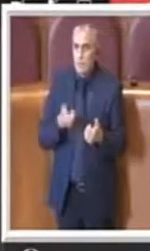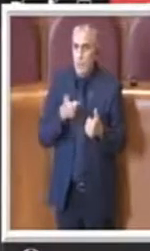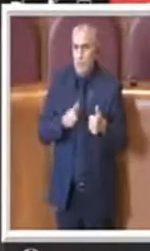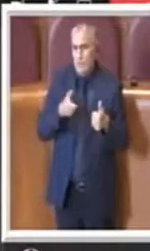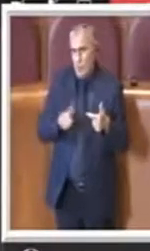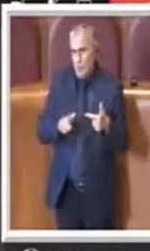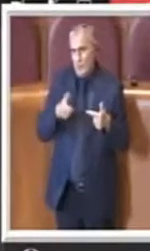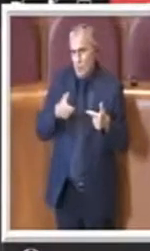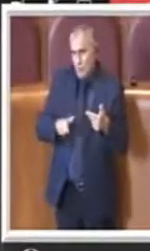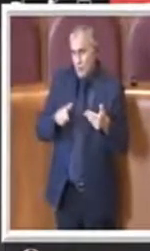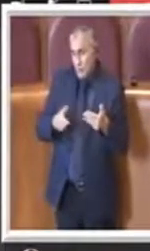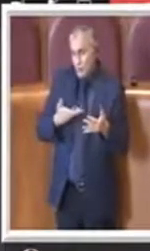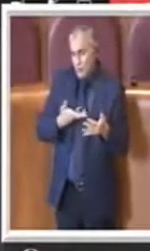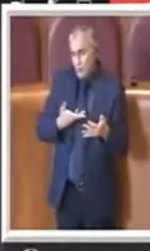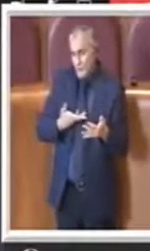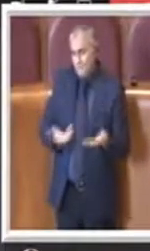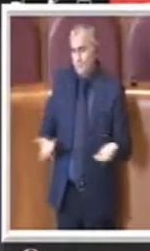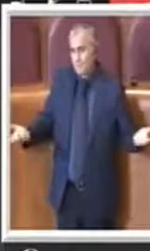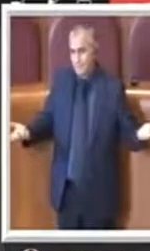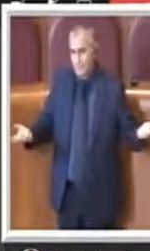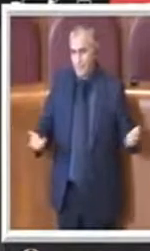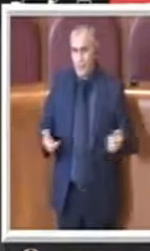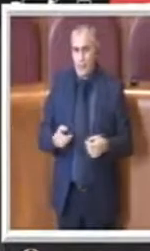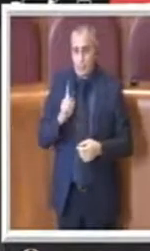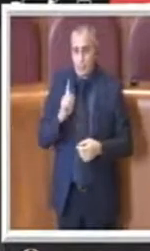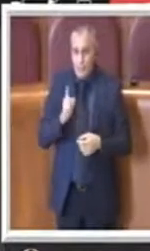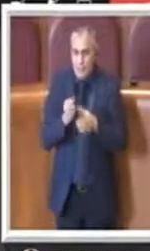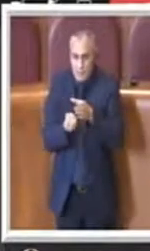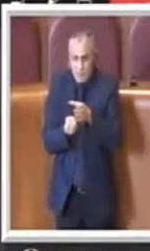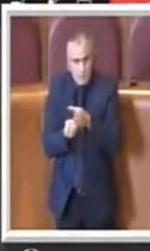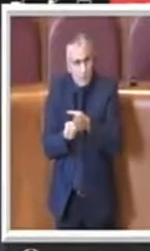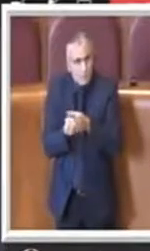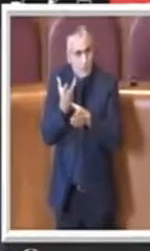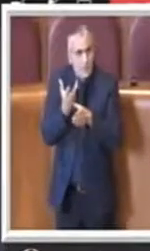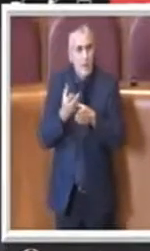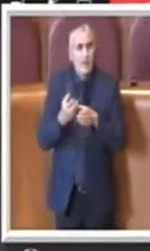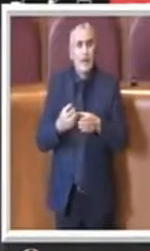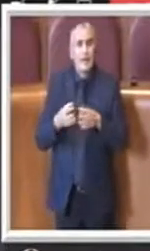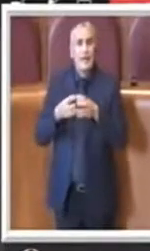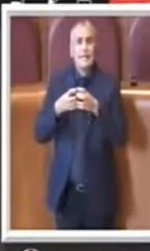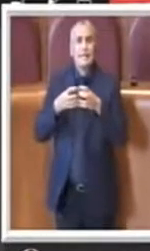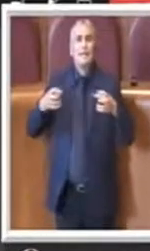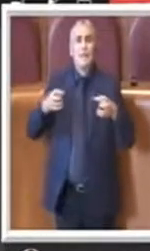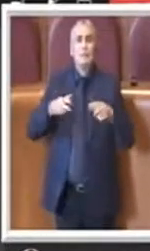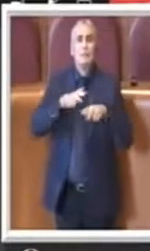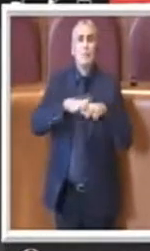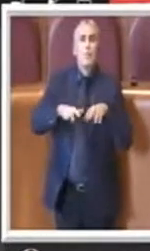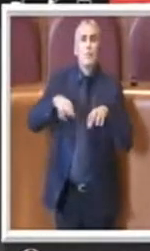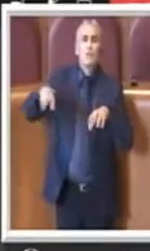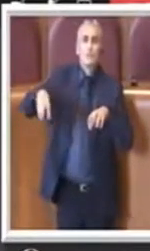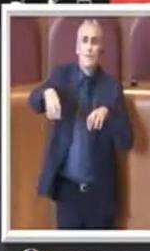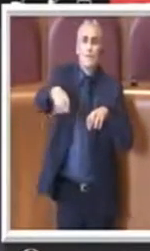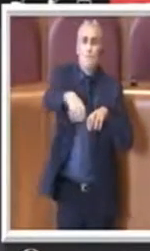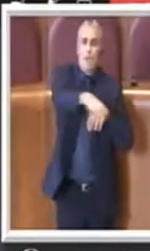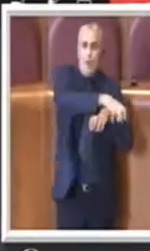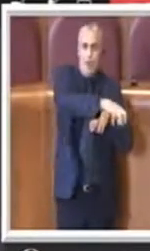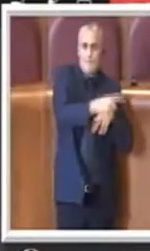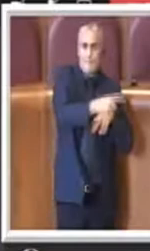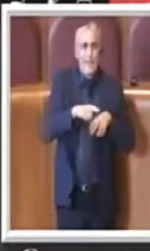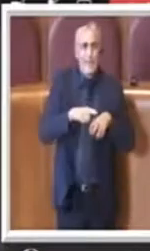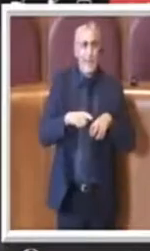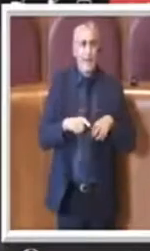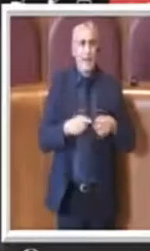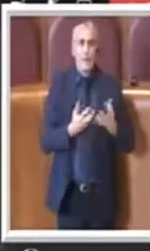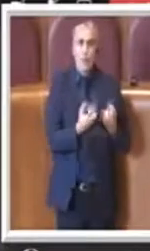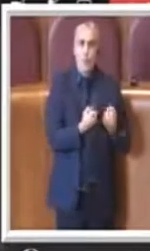i motivi tra cui quella di dover realizzare gli impianti a livello municipale per il multimateriale per l'organico